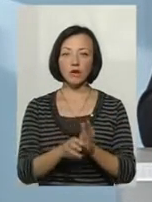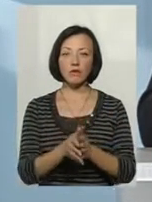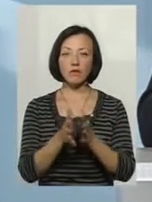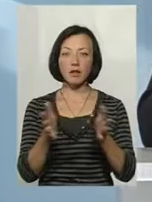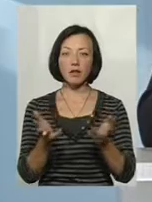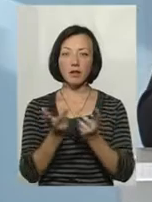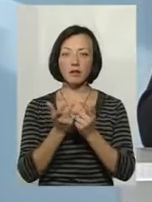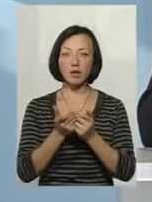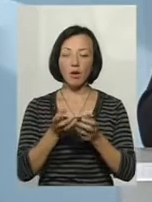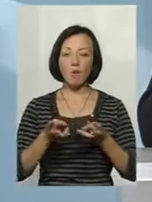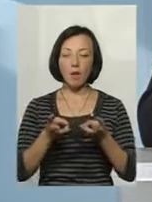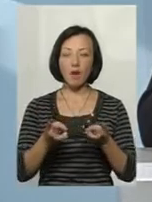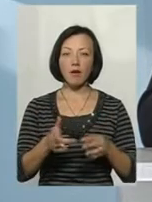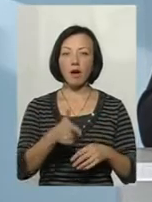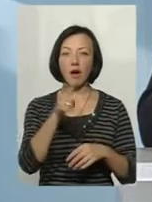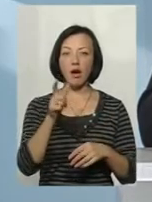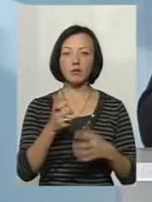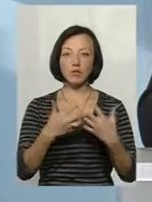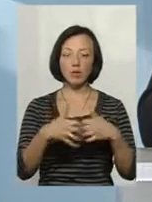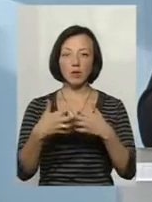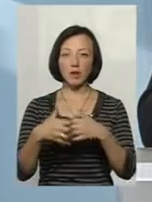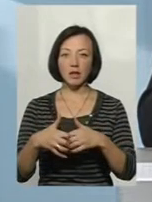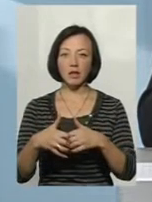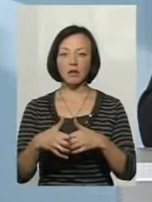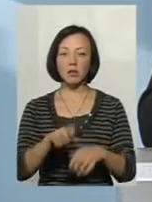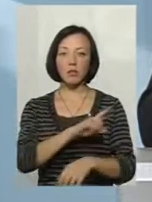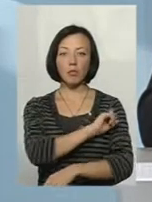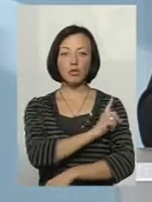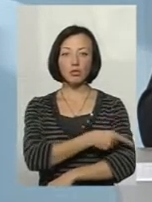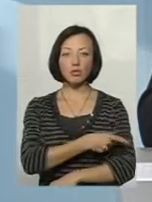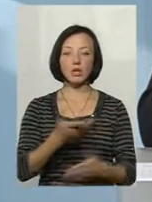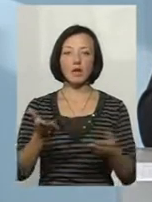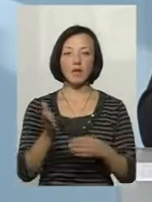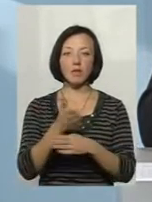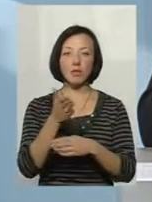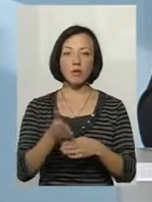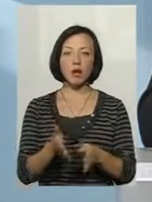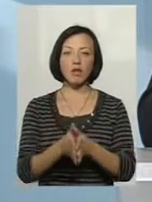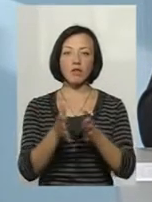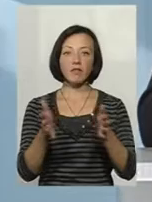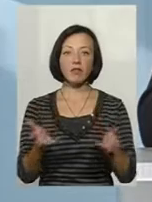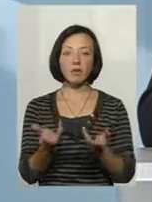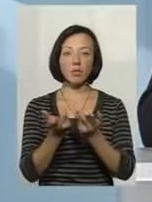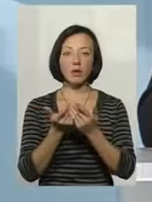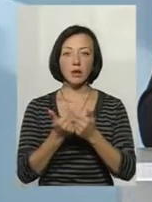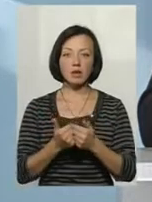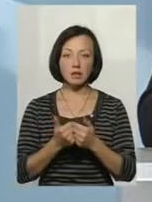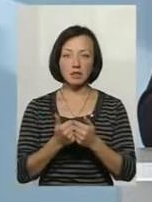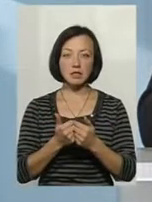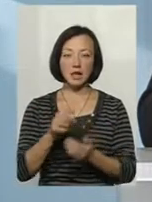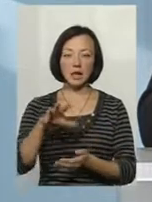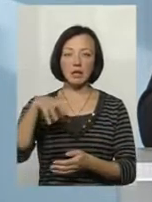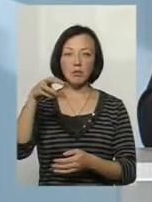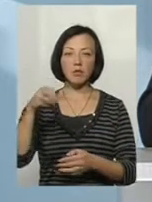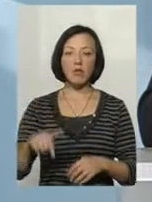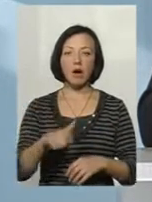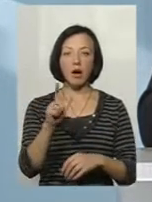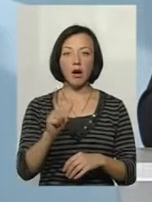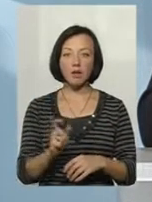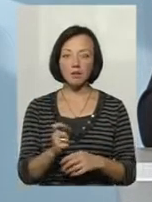кількість опалювальних газових приладів, приладів потужних, які виробляють велику кількість димових газів і,